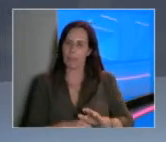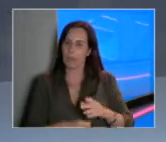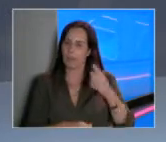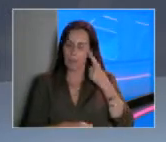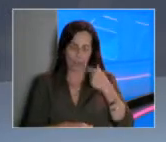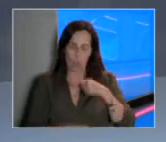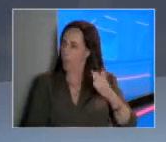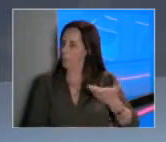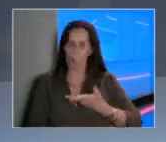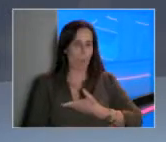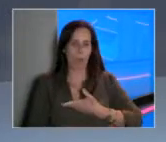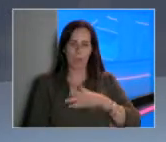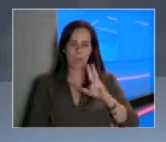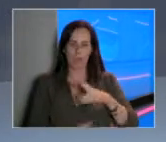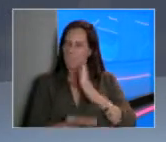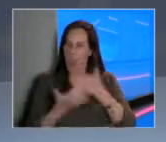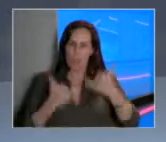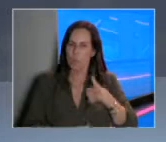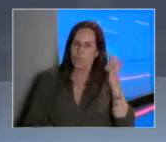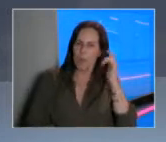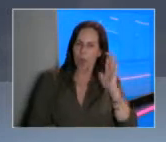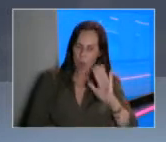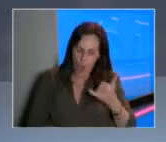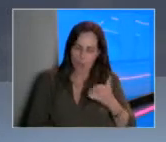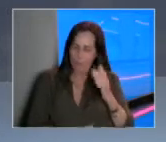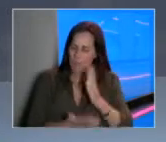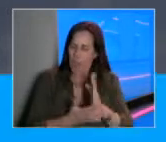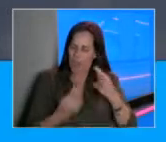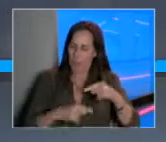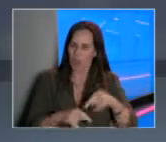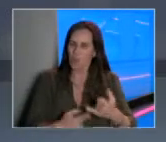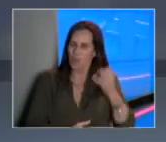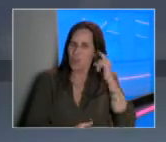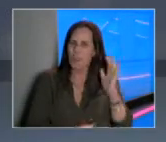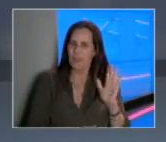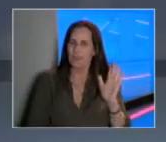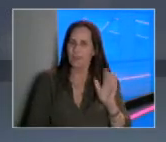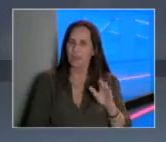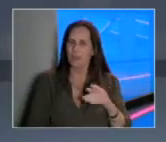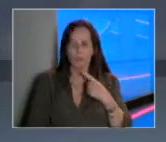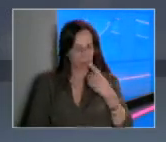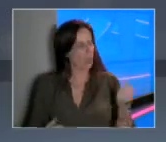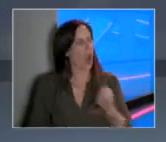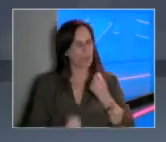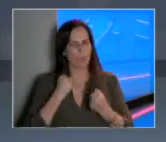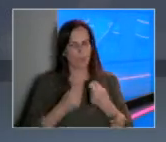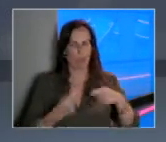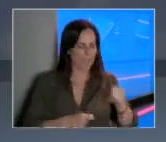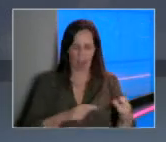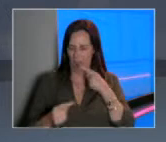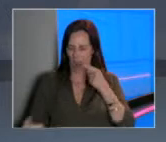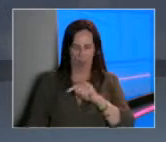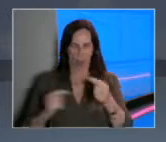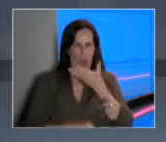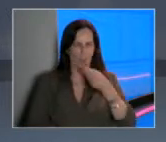לא מקובל, יש אמירות, כבר היום אני שמעתי, לא היום בדיוק, כבר בימים האלה, אני כבר שמעתי אמירות קשות מחבר כנסת